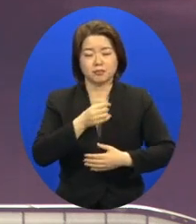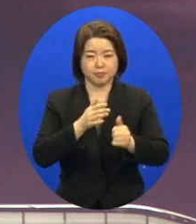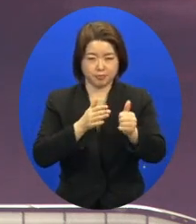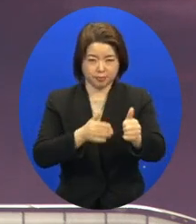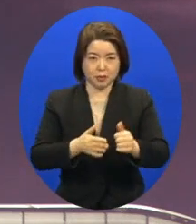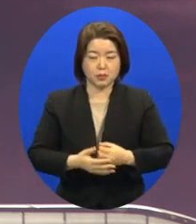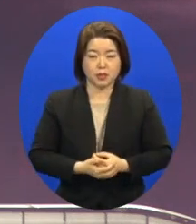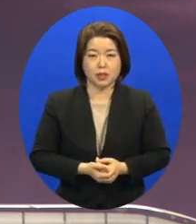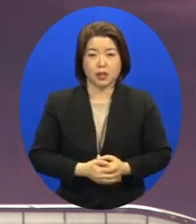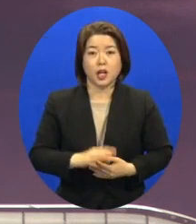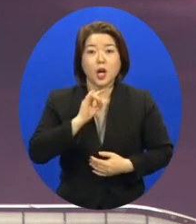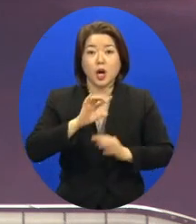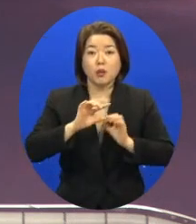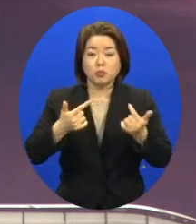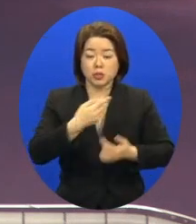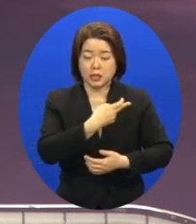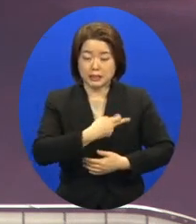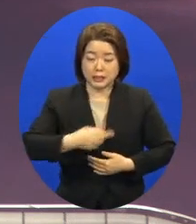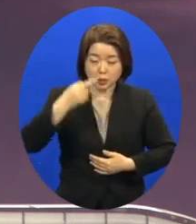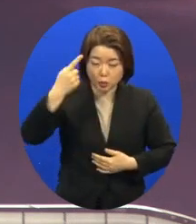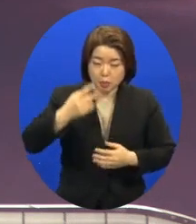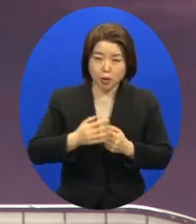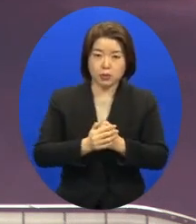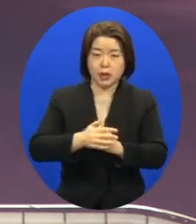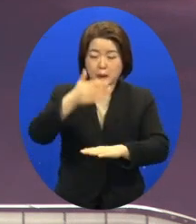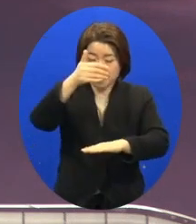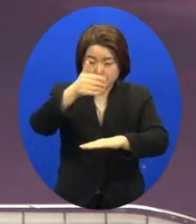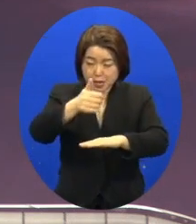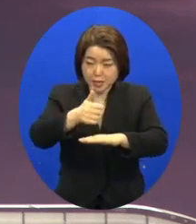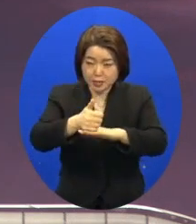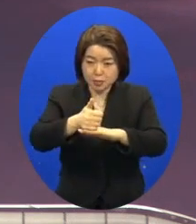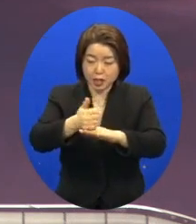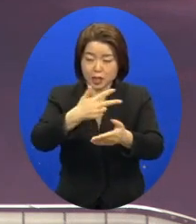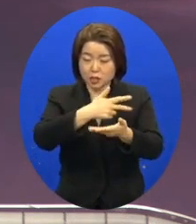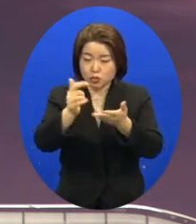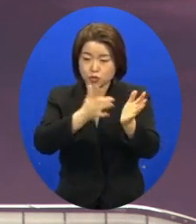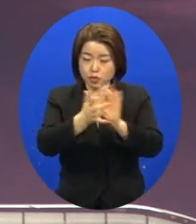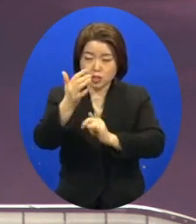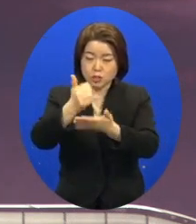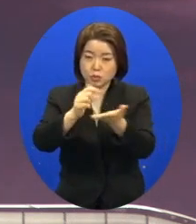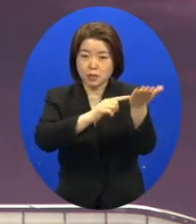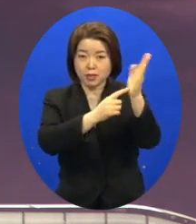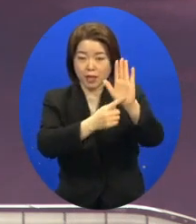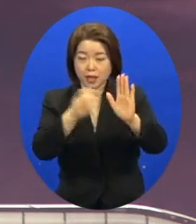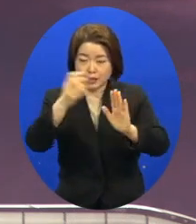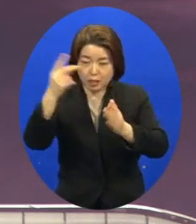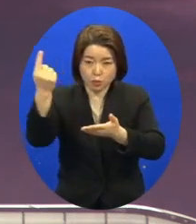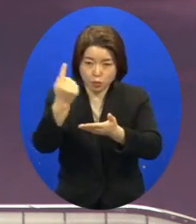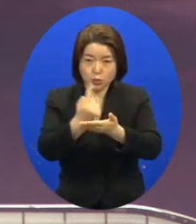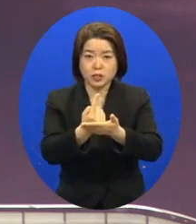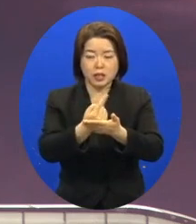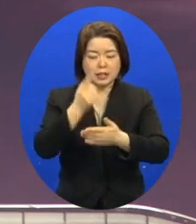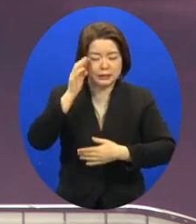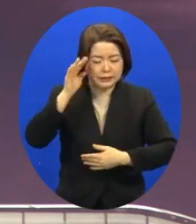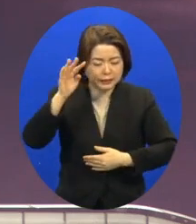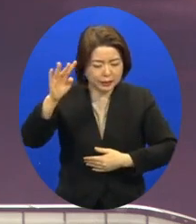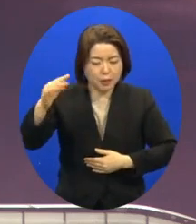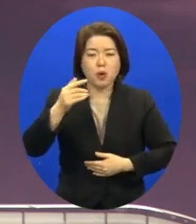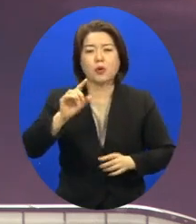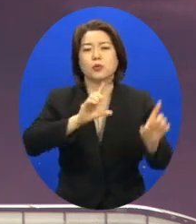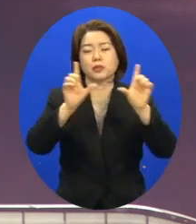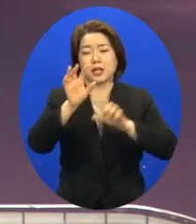뿐만 아니고 사도 바울은 마지막에 이제 주 예수님이 나타나시기를, 재림하시기를 사모하고